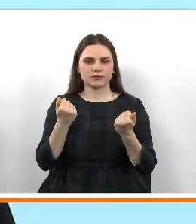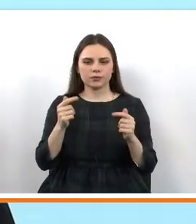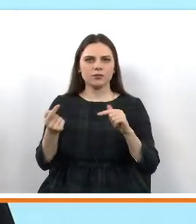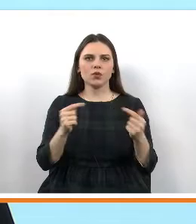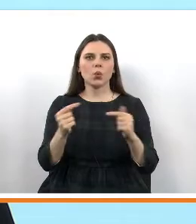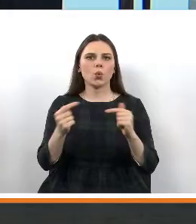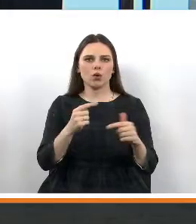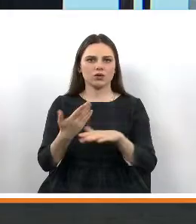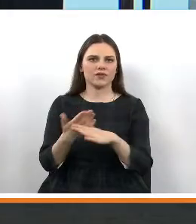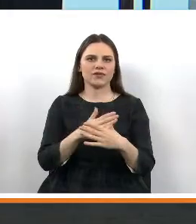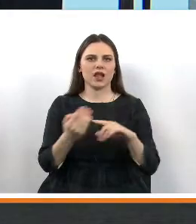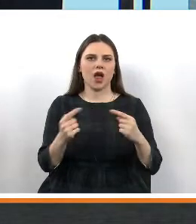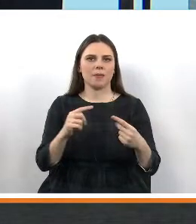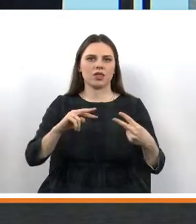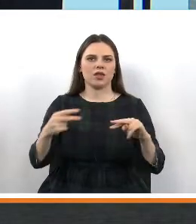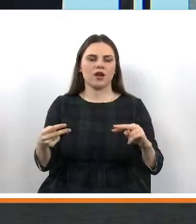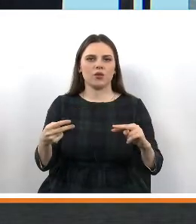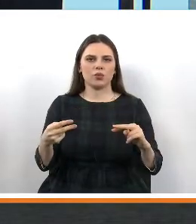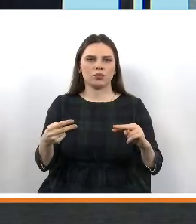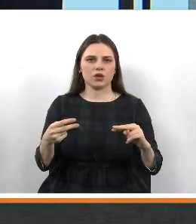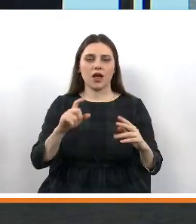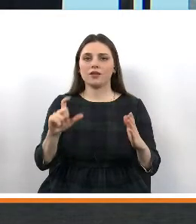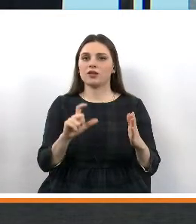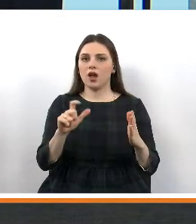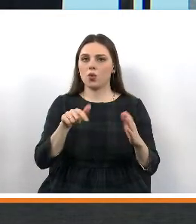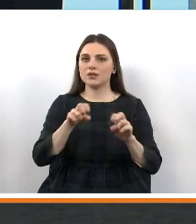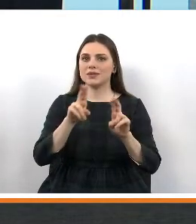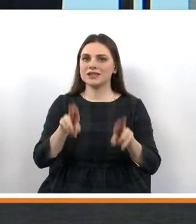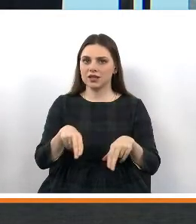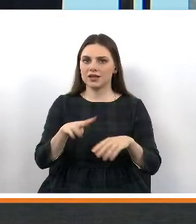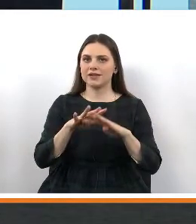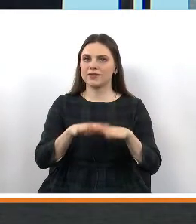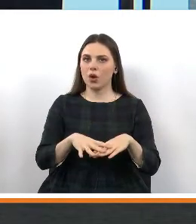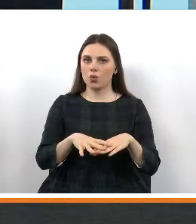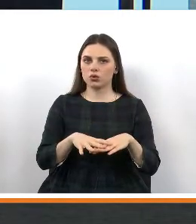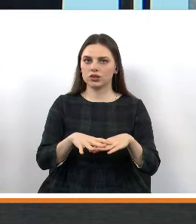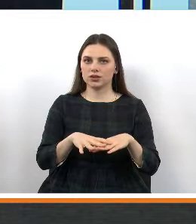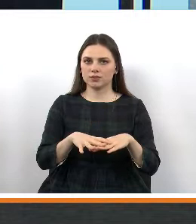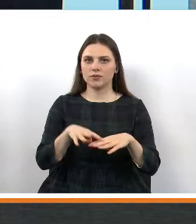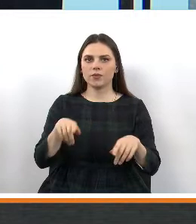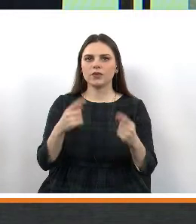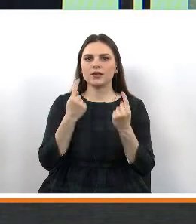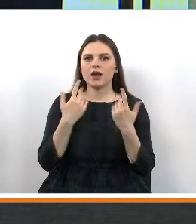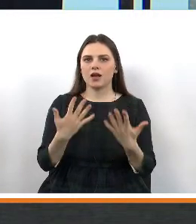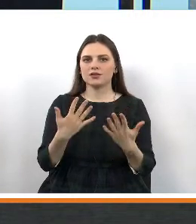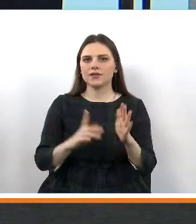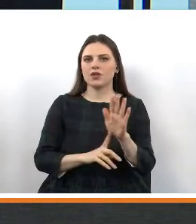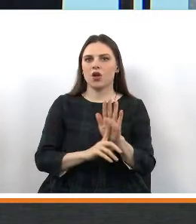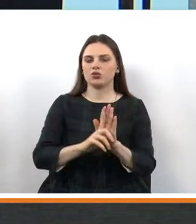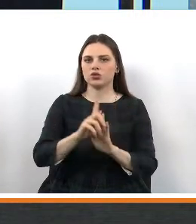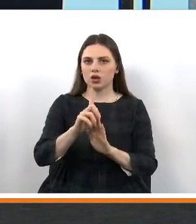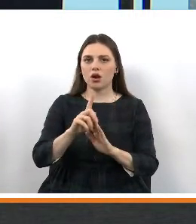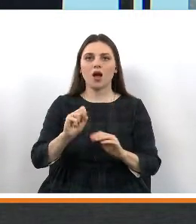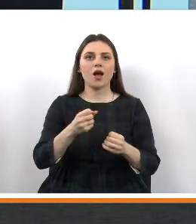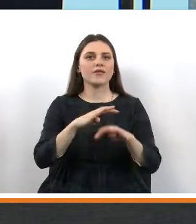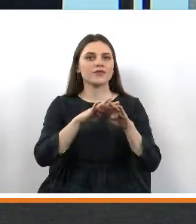заменяют друг друга. Если с эндаументами, со специализированными фондами в этом ясность была с самого начала, то вот в фондах,